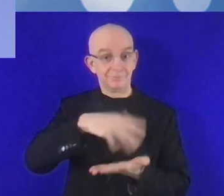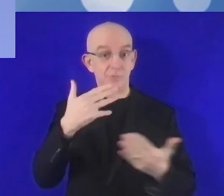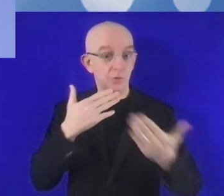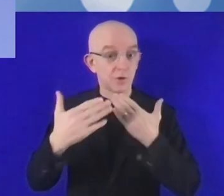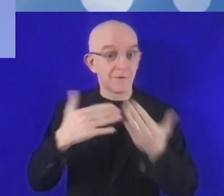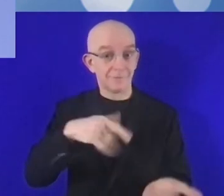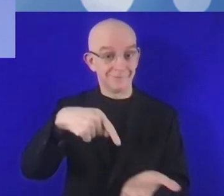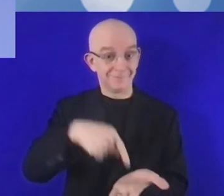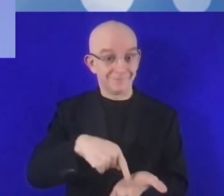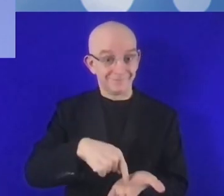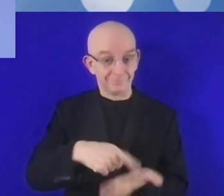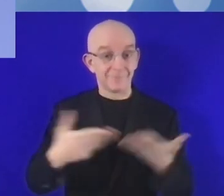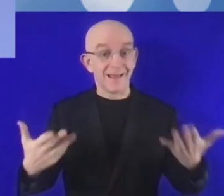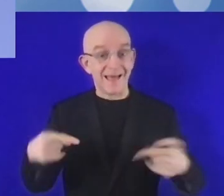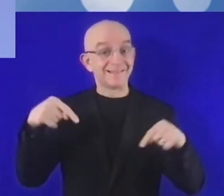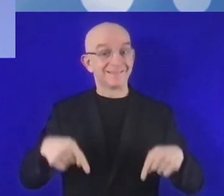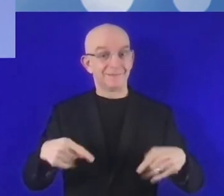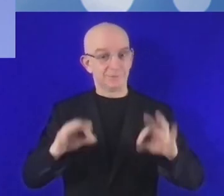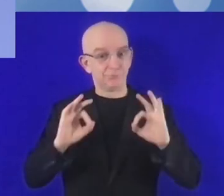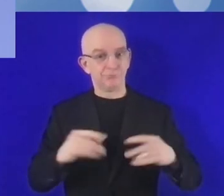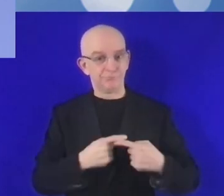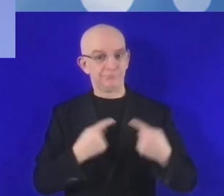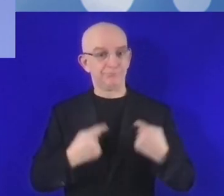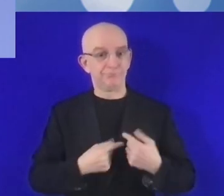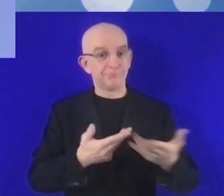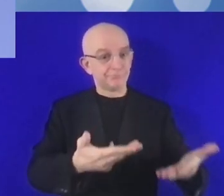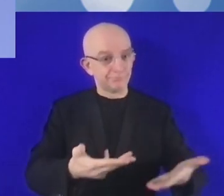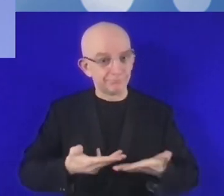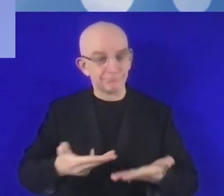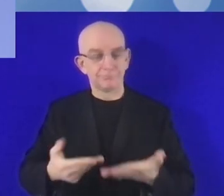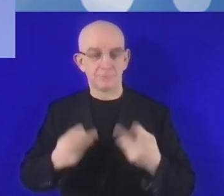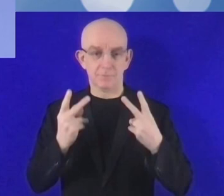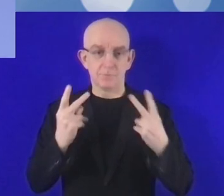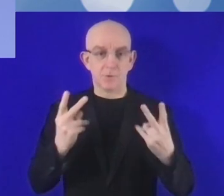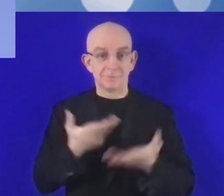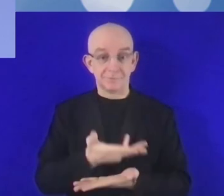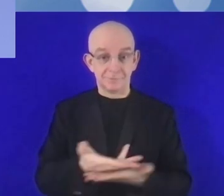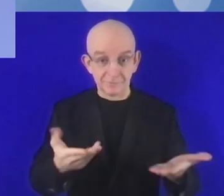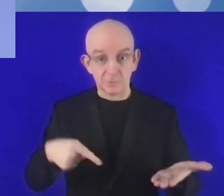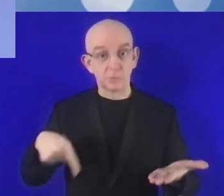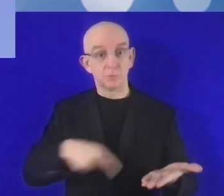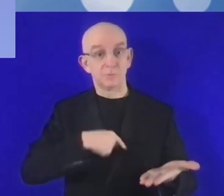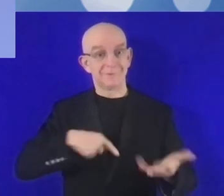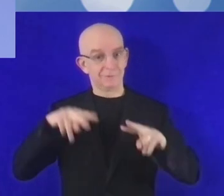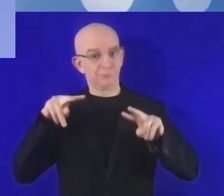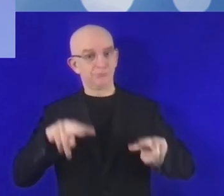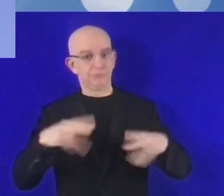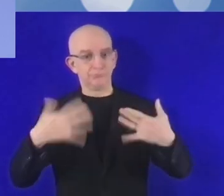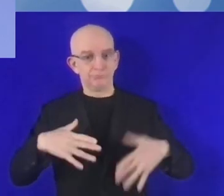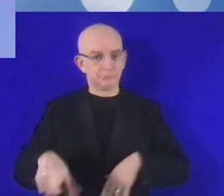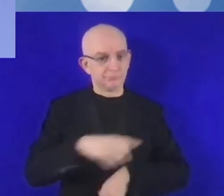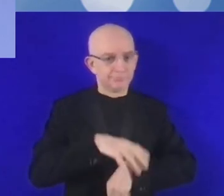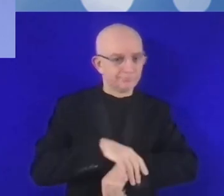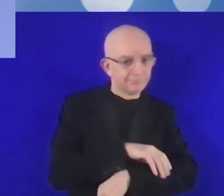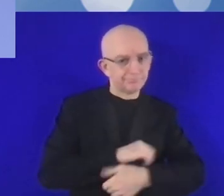интернет-саммите, цифровом саммите ООН здесь, в Польше, в городе Катовице. Это большая честь,